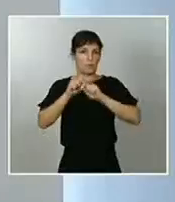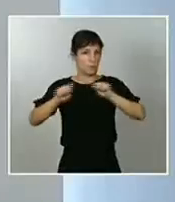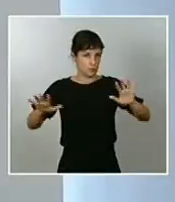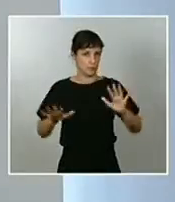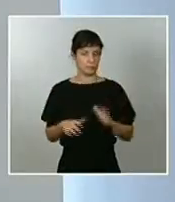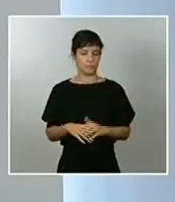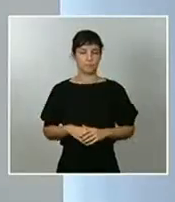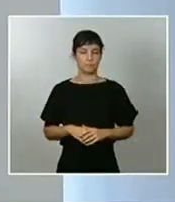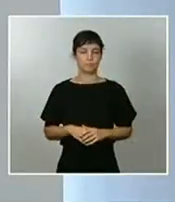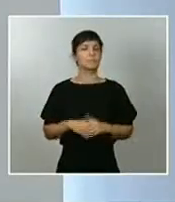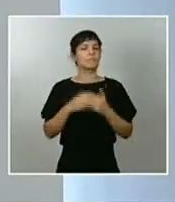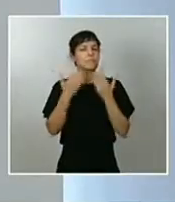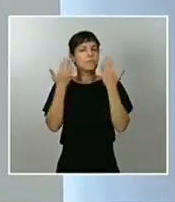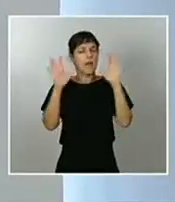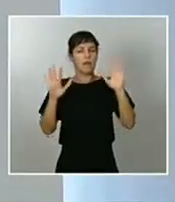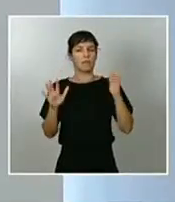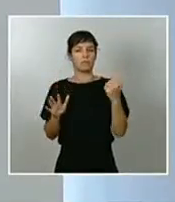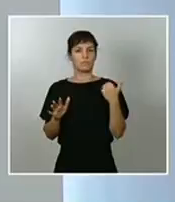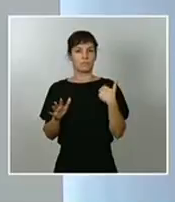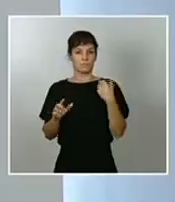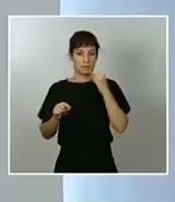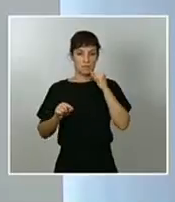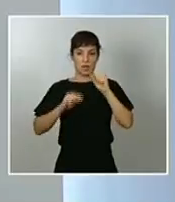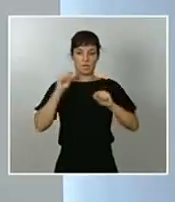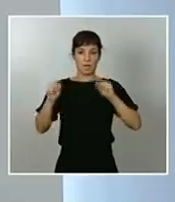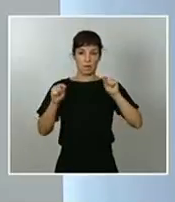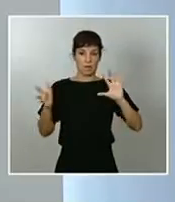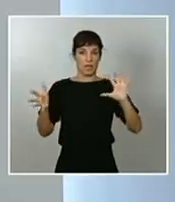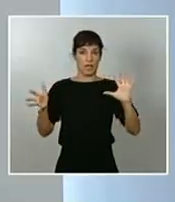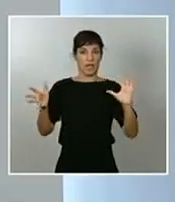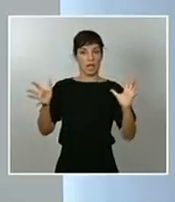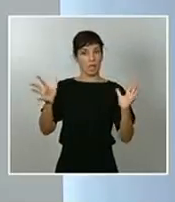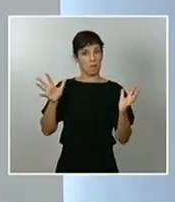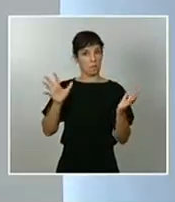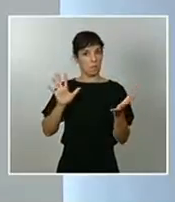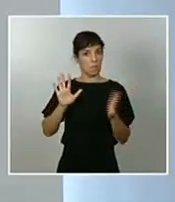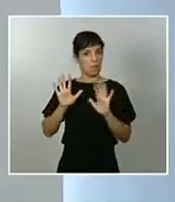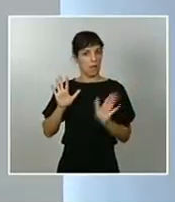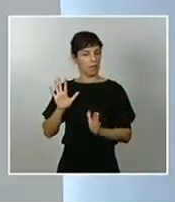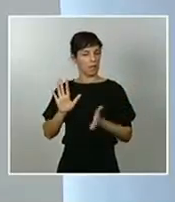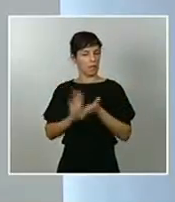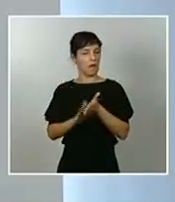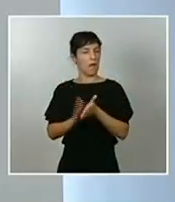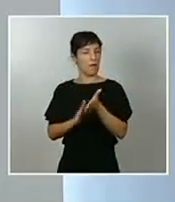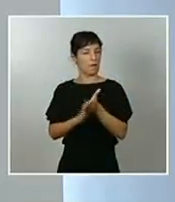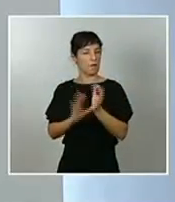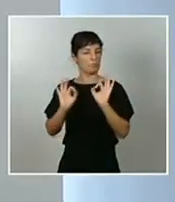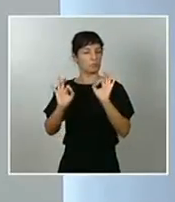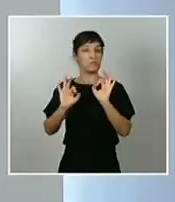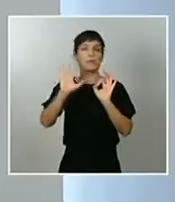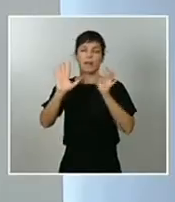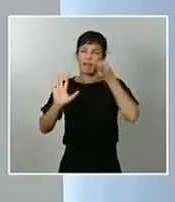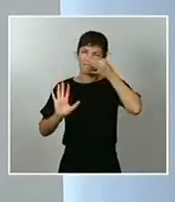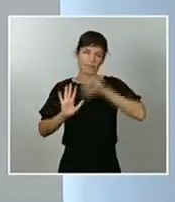contundent. Aunque la evolución no parece que sea, parece que va en la línea que nos interesaría, seguimos teniendo unas cifras